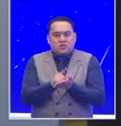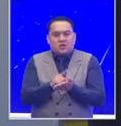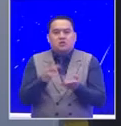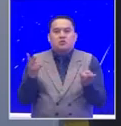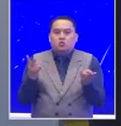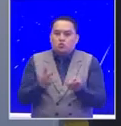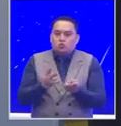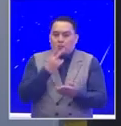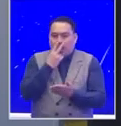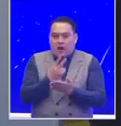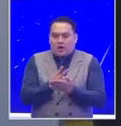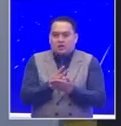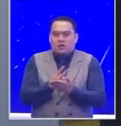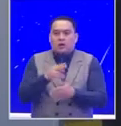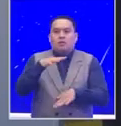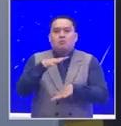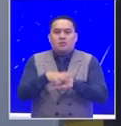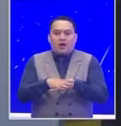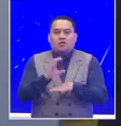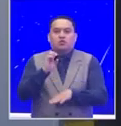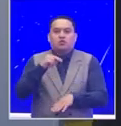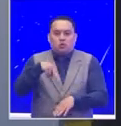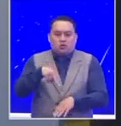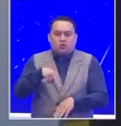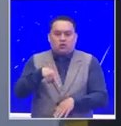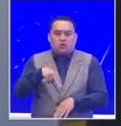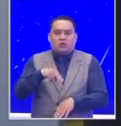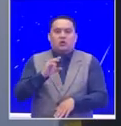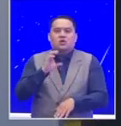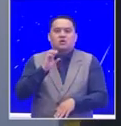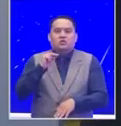они должны указать свои банковские счета и